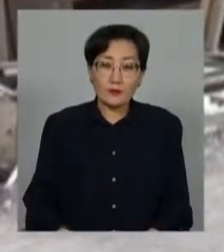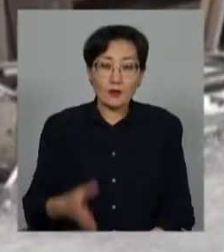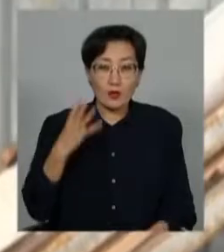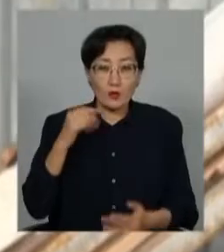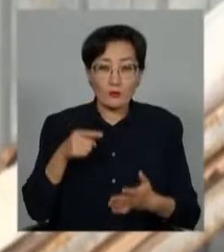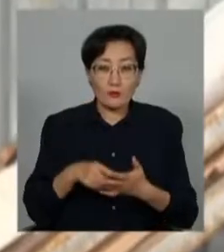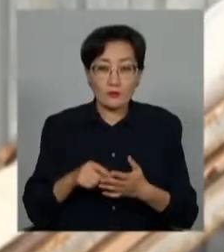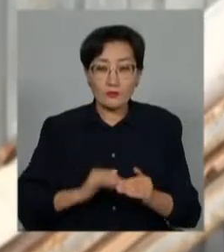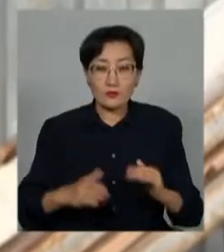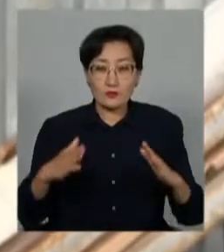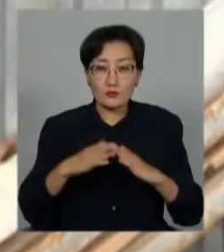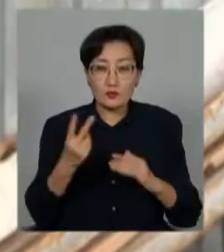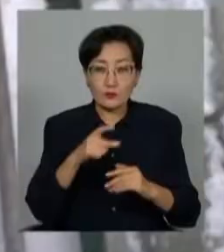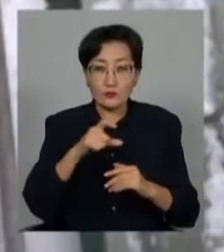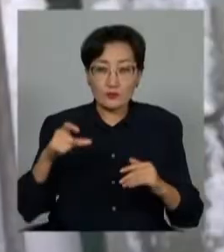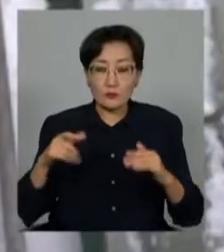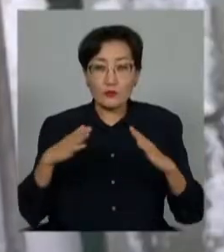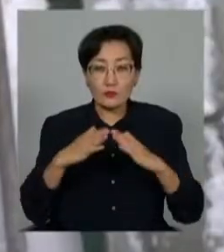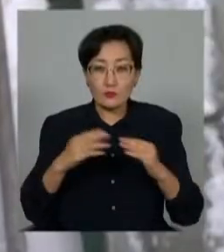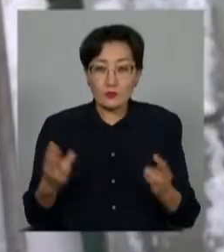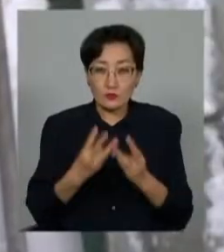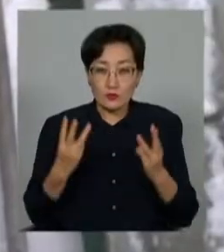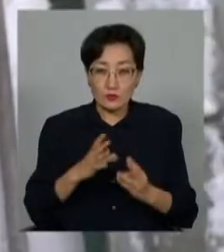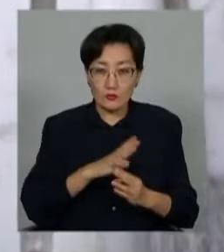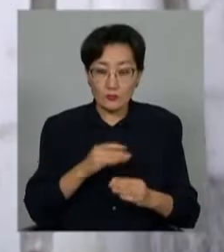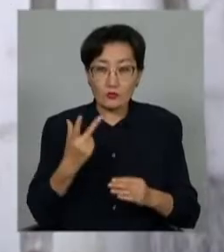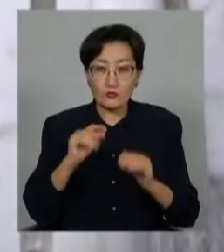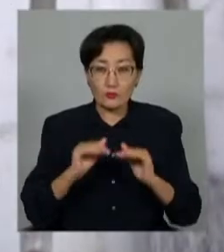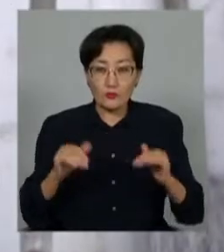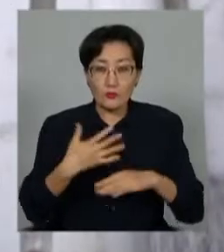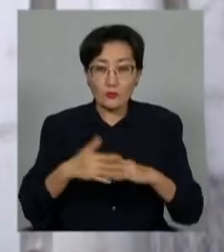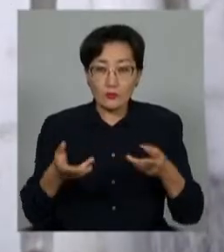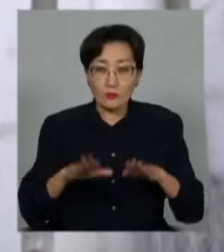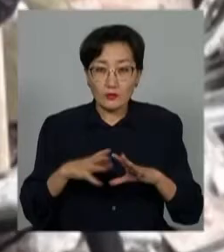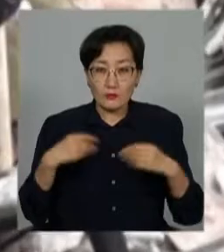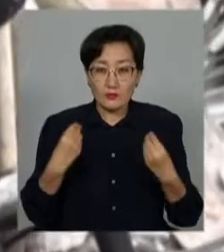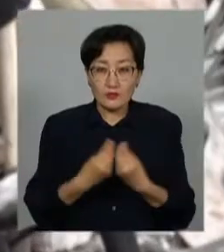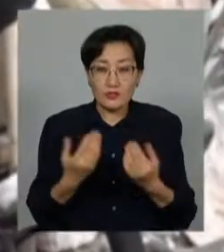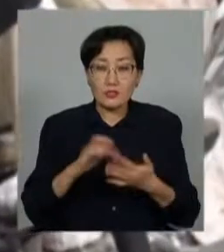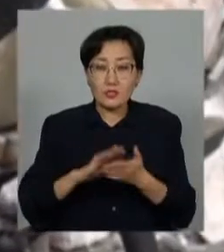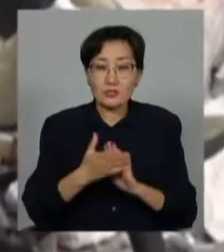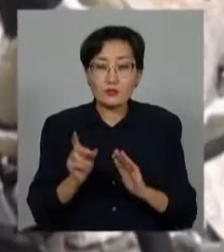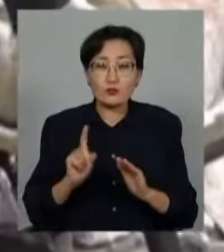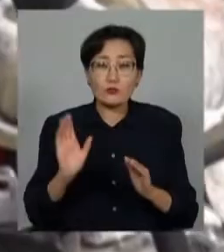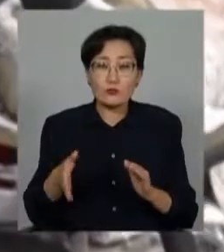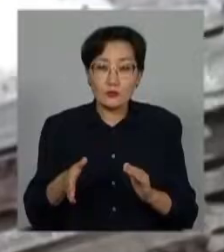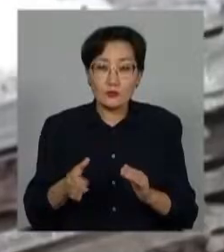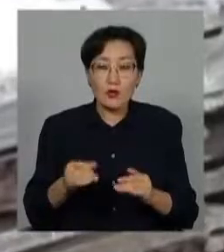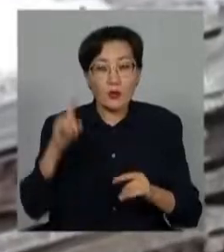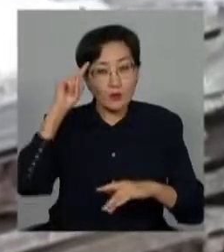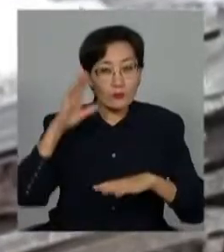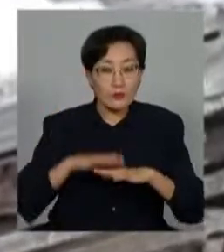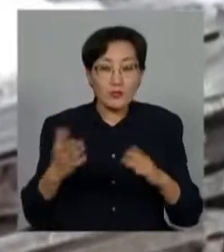Алматыда жеке сектордағы 2 қабатты тұрғын үй отқа оранды. 3 бала мен далада қалған отбасының ендігі жағдайы не болмақ? Аудан